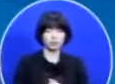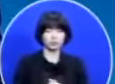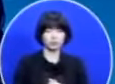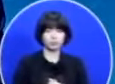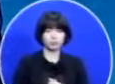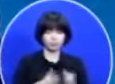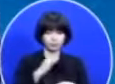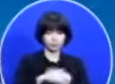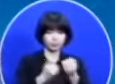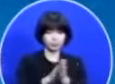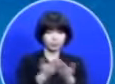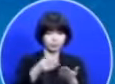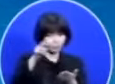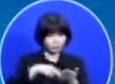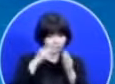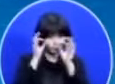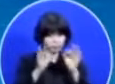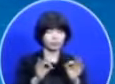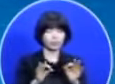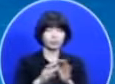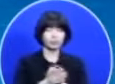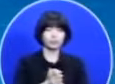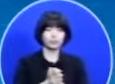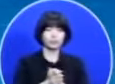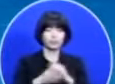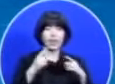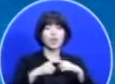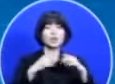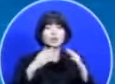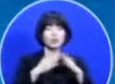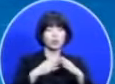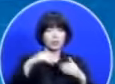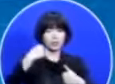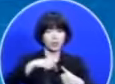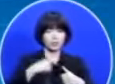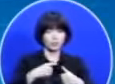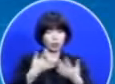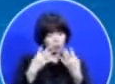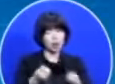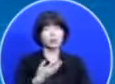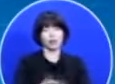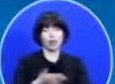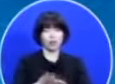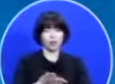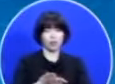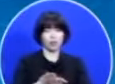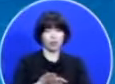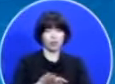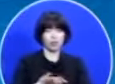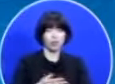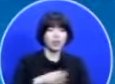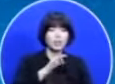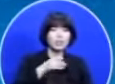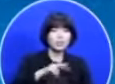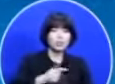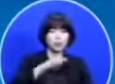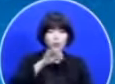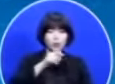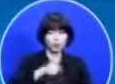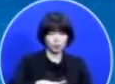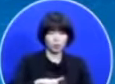성경을 읽어 보니까 교회에서 가르치는 것과 많이 달라요 연어 기 라든지